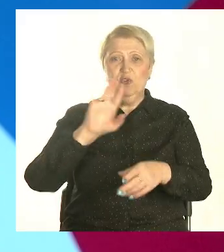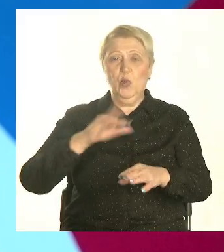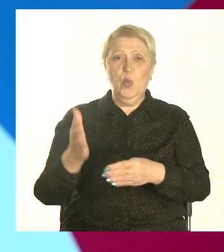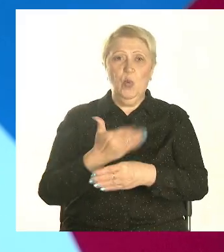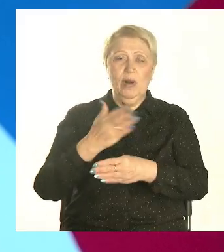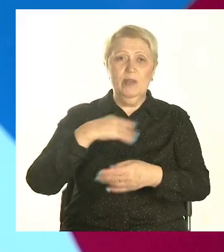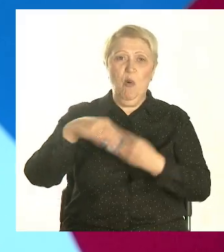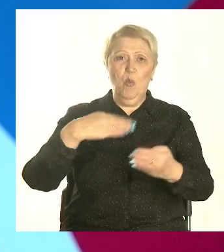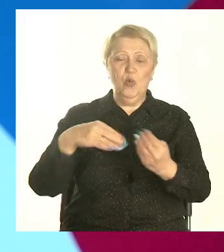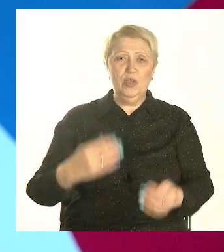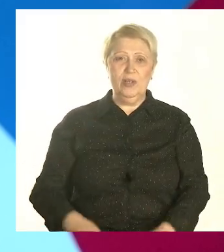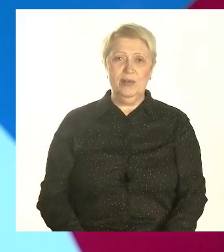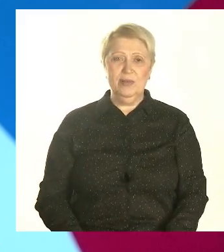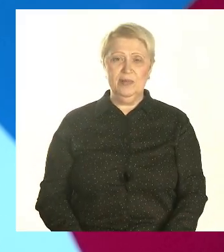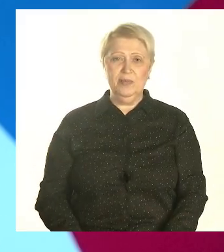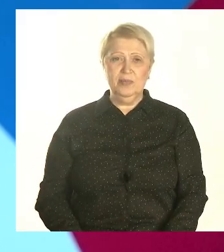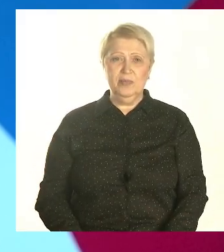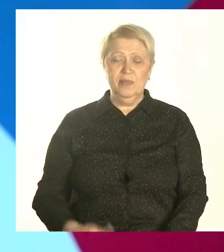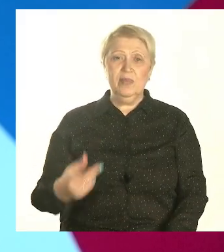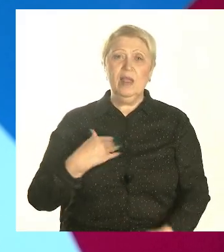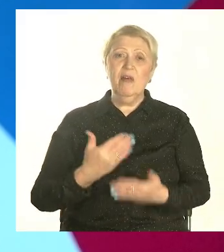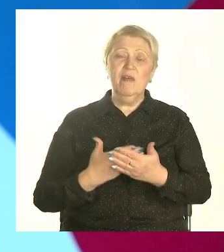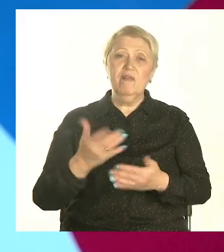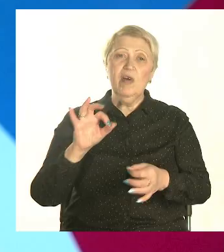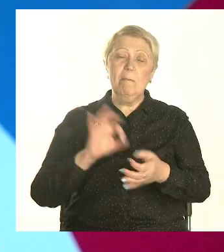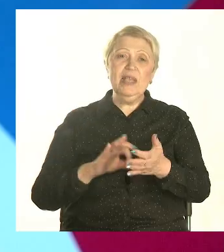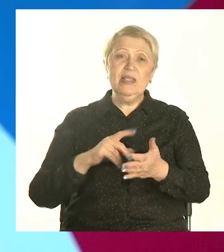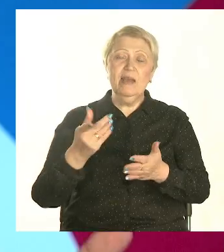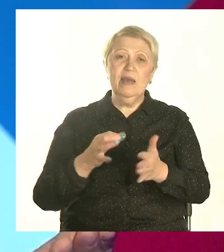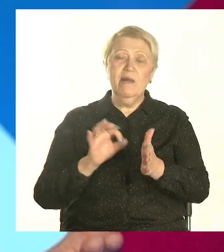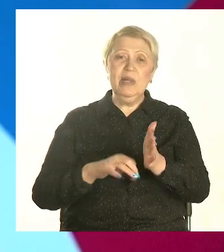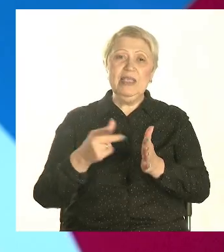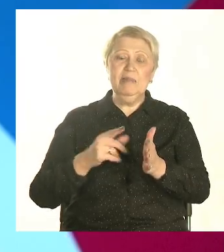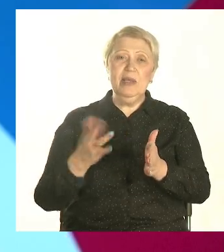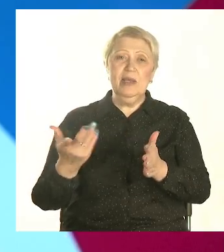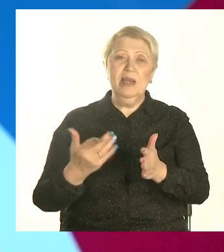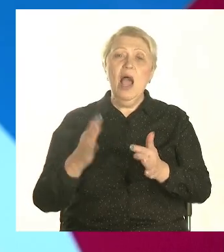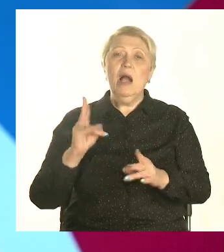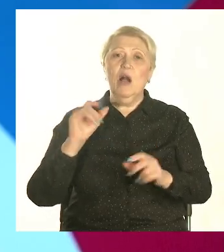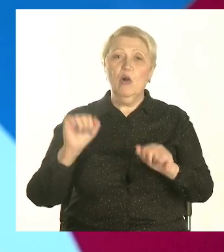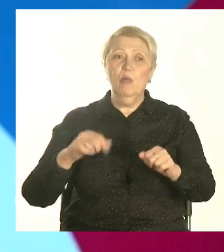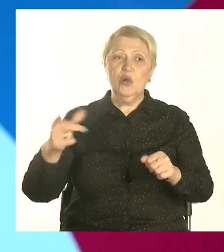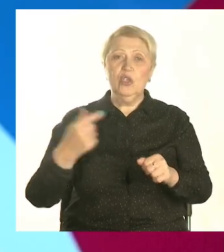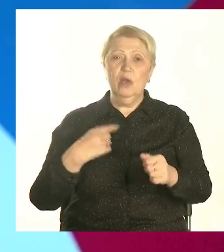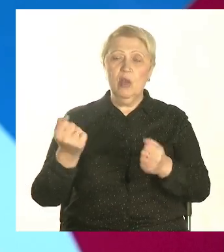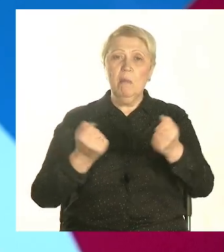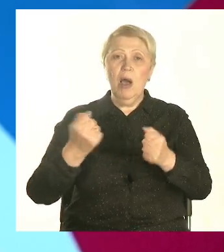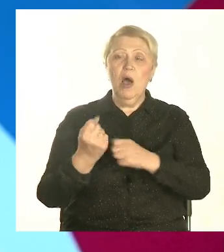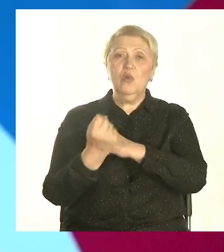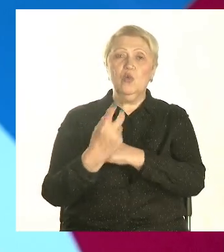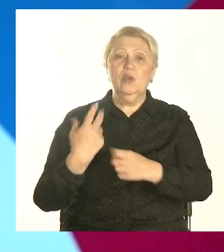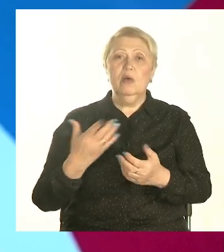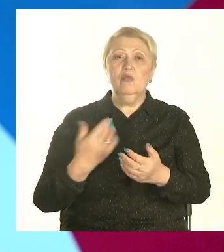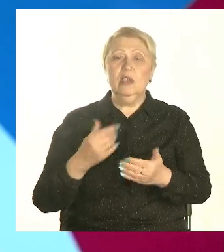действительно работать. Кстати, по поводу машин. В принципе, как, за счет чего у регоператора появились эти машины? Правильно понимаю, что это